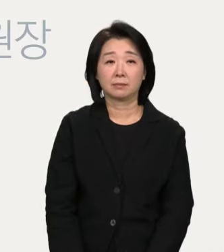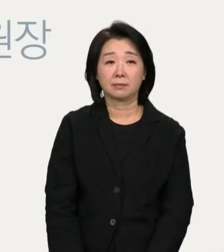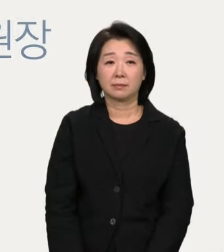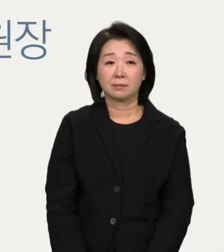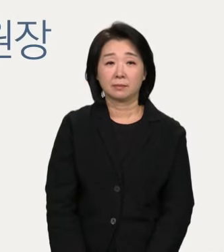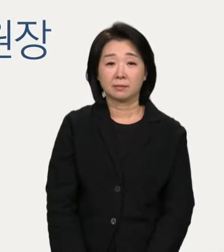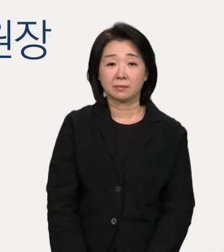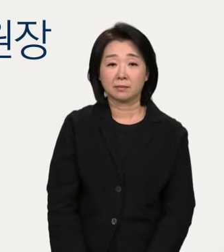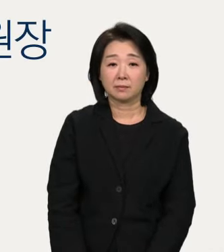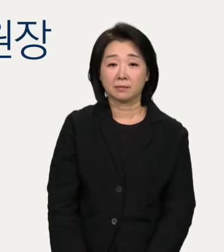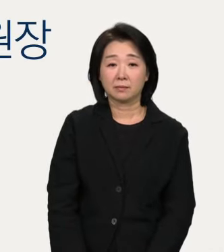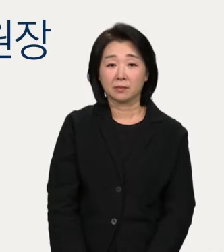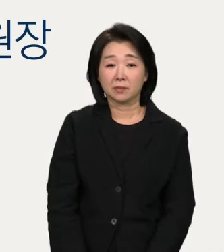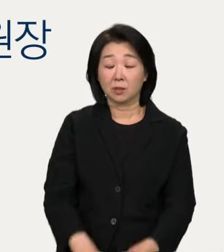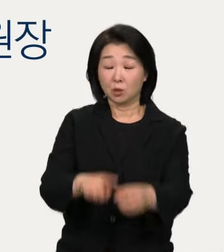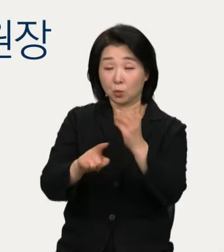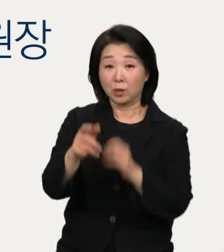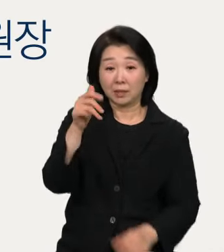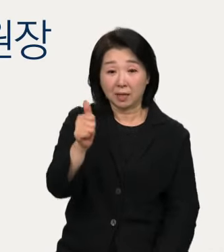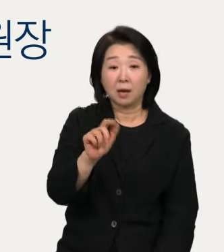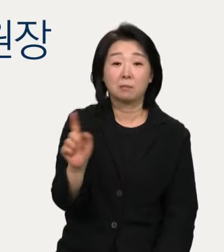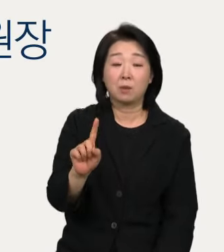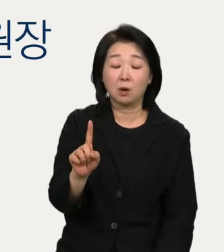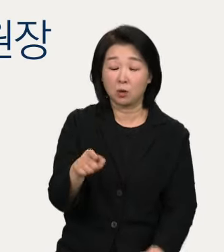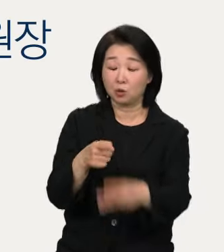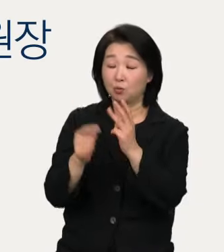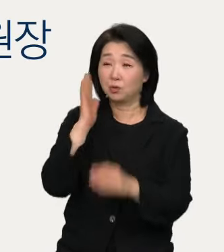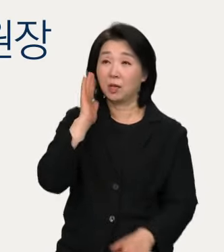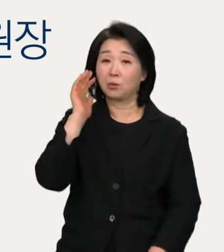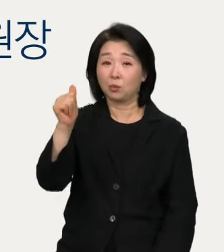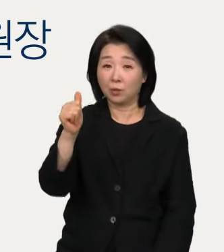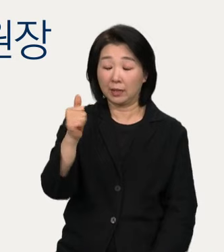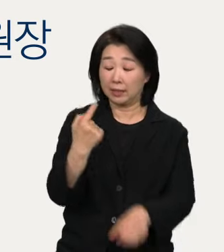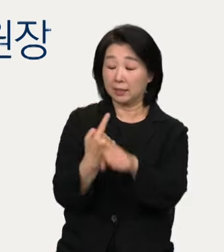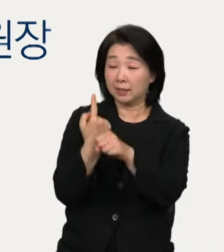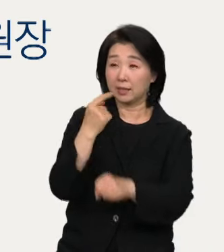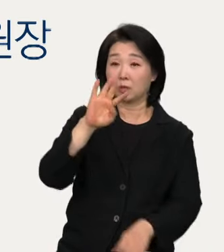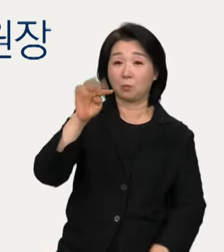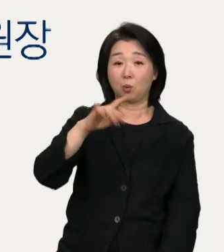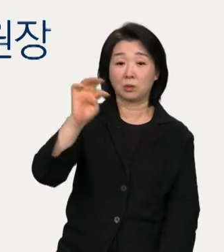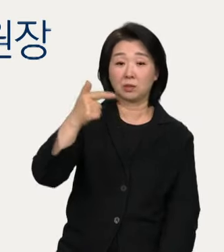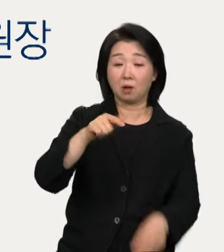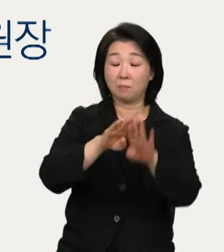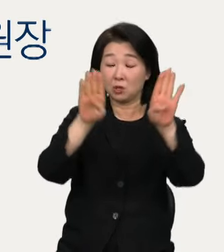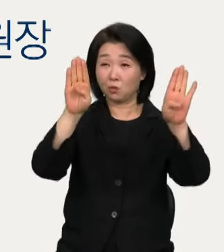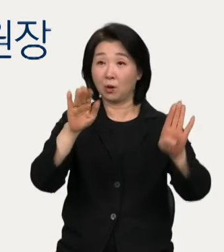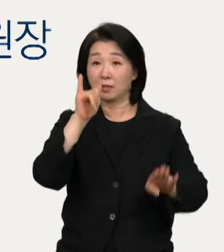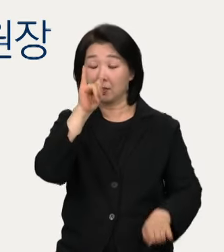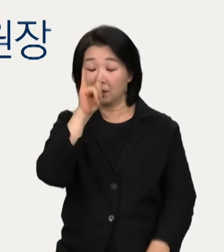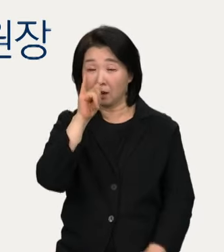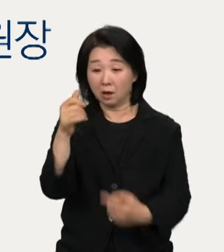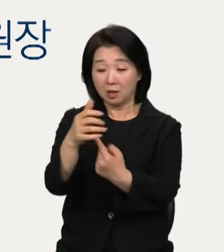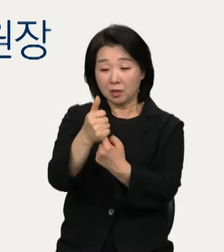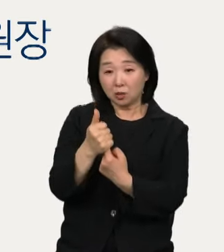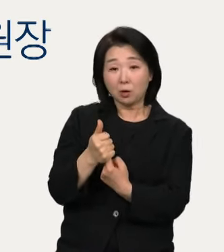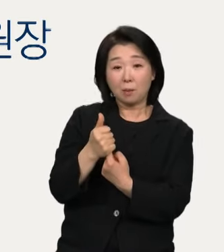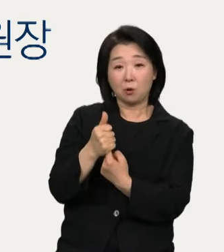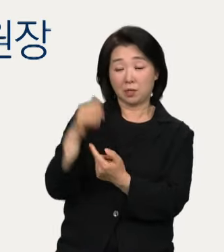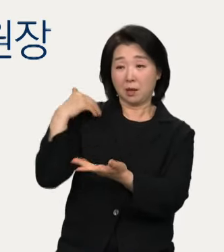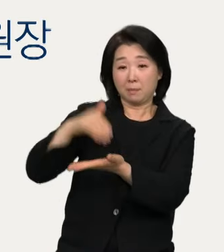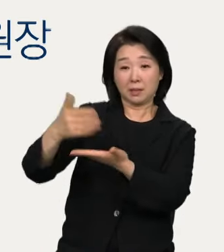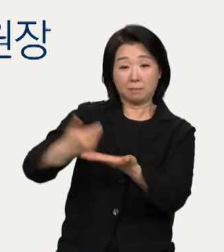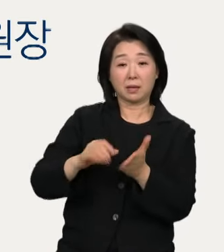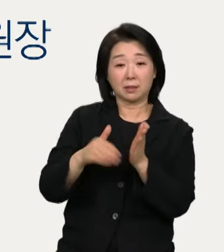한편 조교사 총무원장은 윤 대통령에게 지난달 보스턴 미술관이 소장해 온 석가모니불의 사리를 반환받는 과정에서